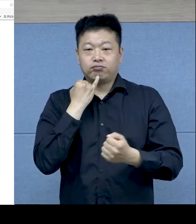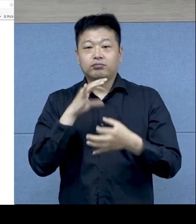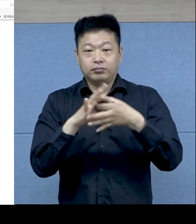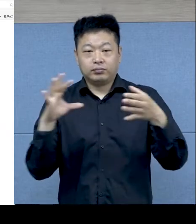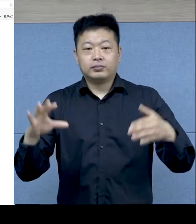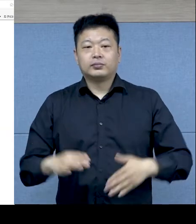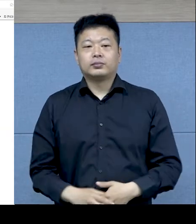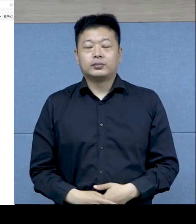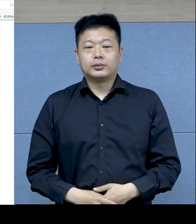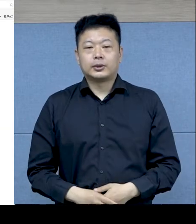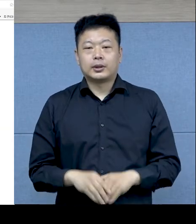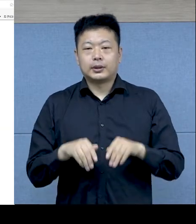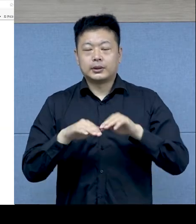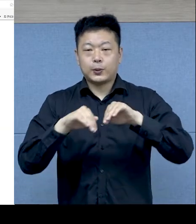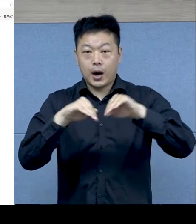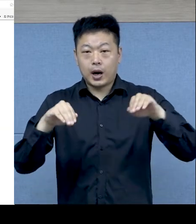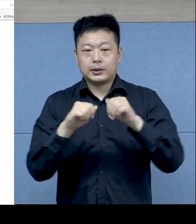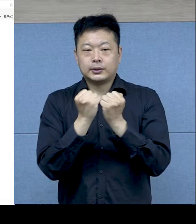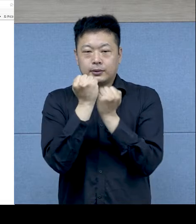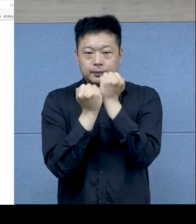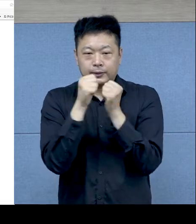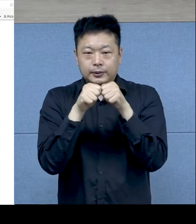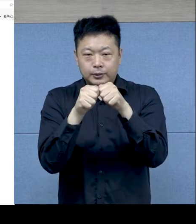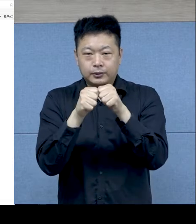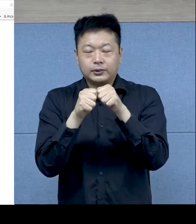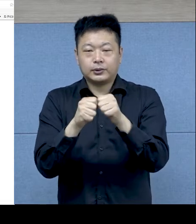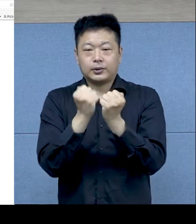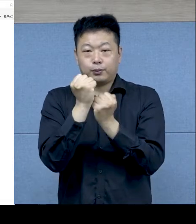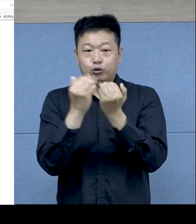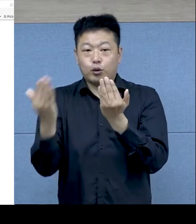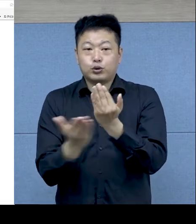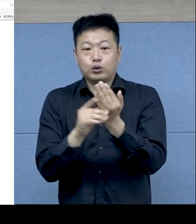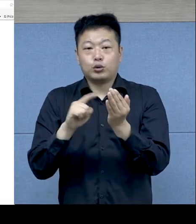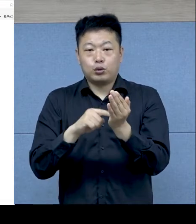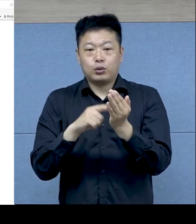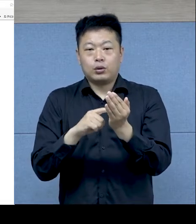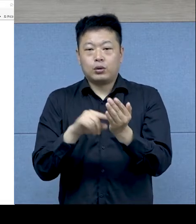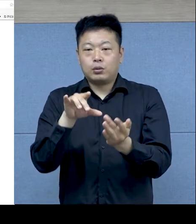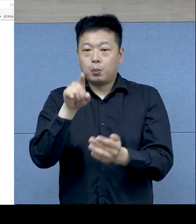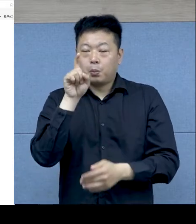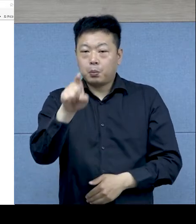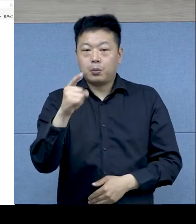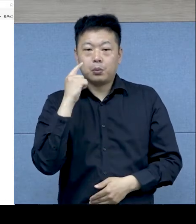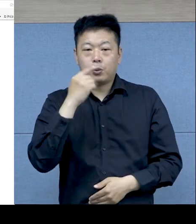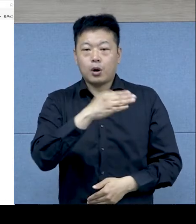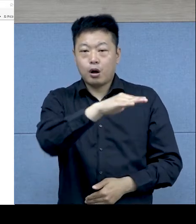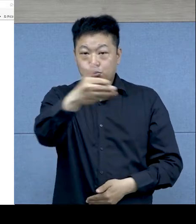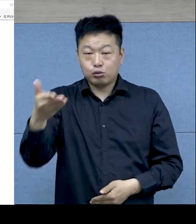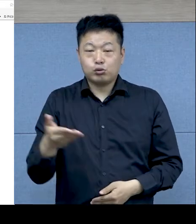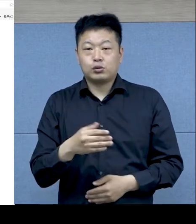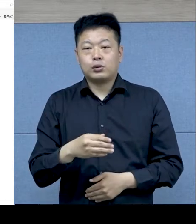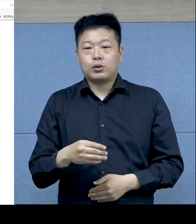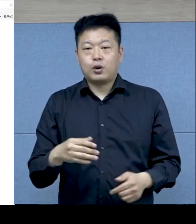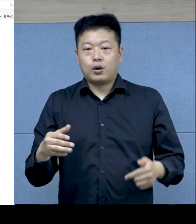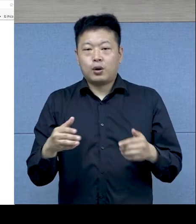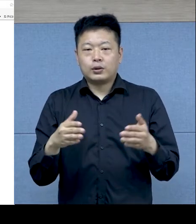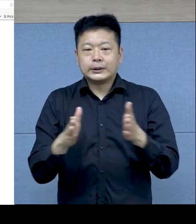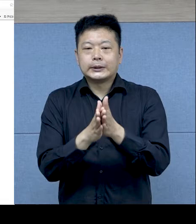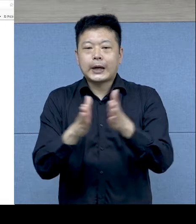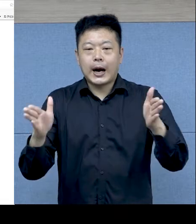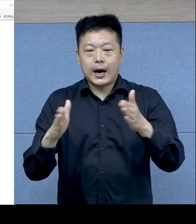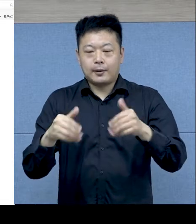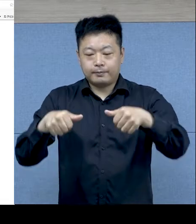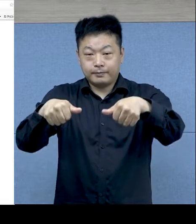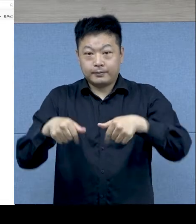세부사업 계획서 첨부로 넘어가서는 이 파일 첨부를 클릭해 주시는데 여러분들이